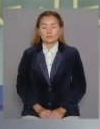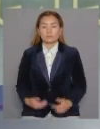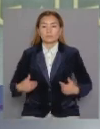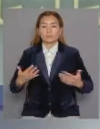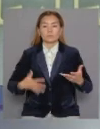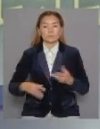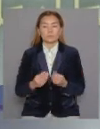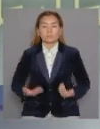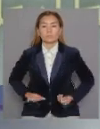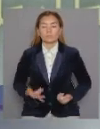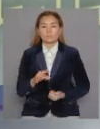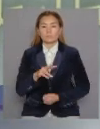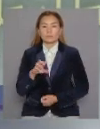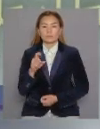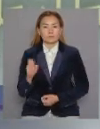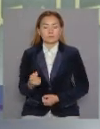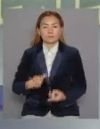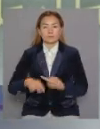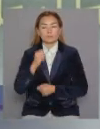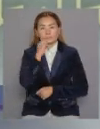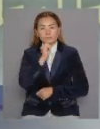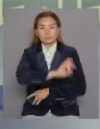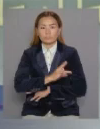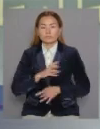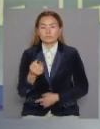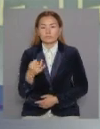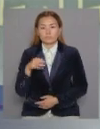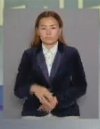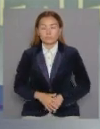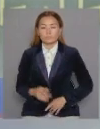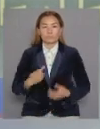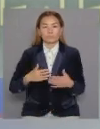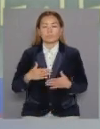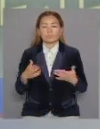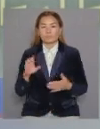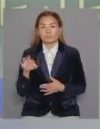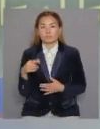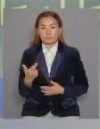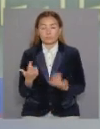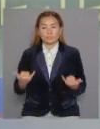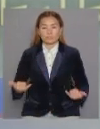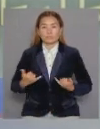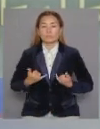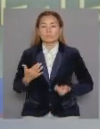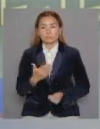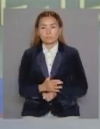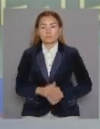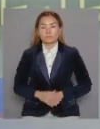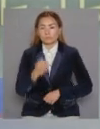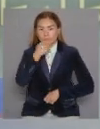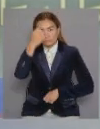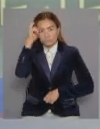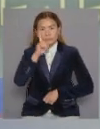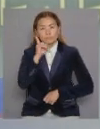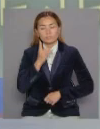Поздравляю всех жителей села Римбаза, наших аксакалов с праздником Курбанайт. Мы благодарим Аллаха, который привел нас к этому дню. Спасибо